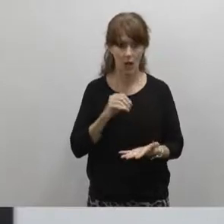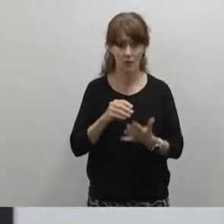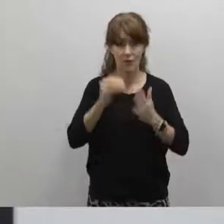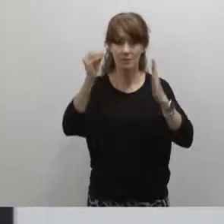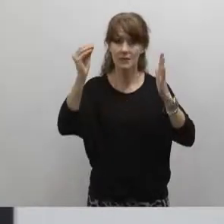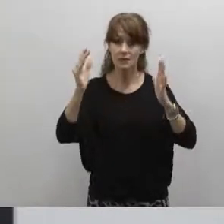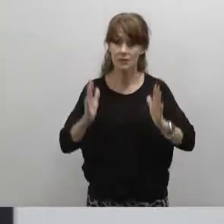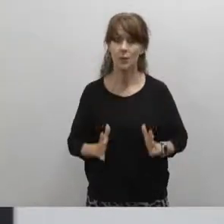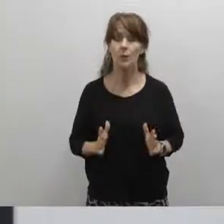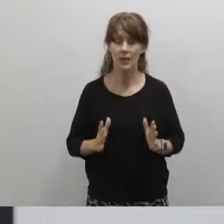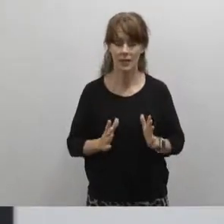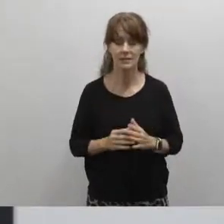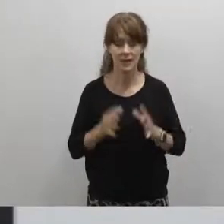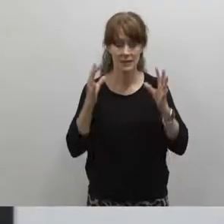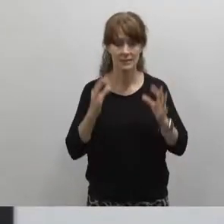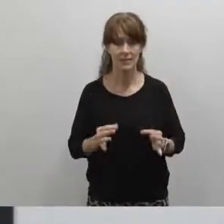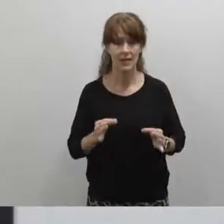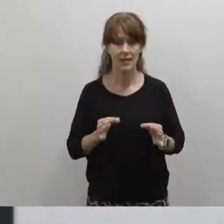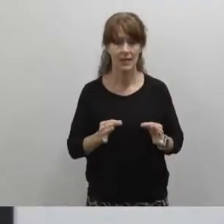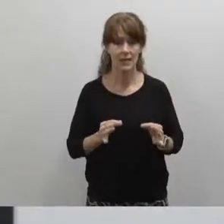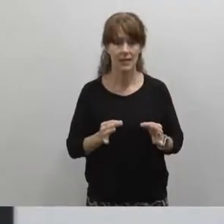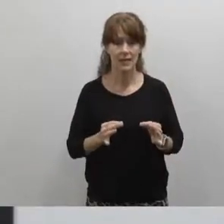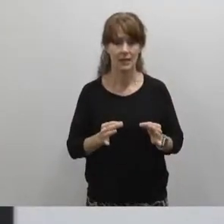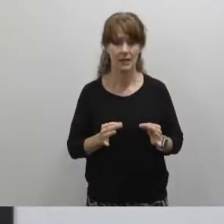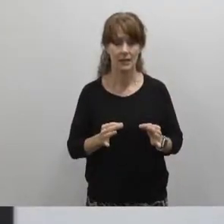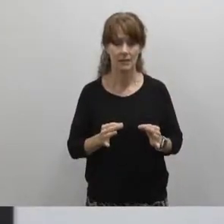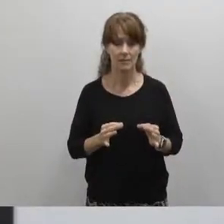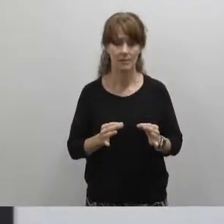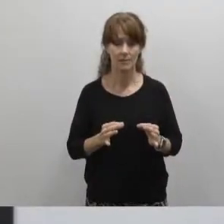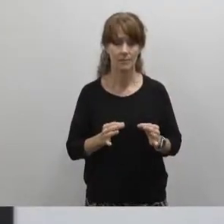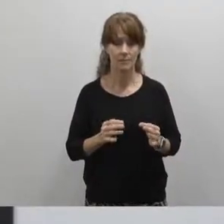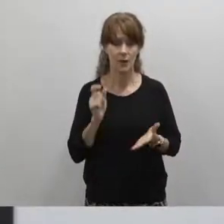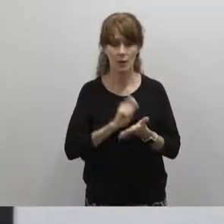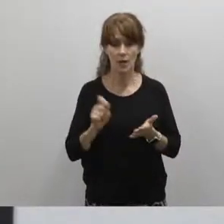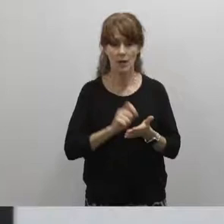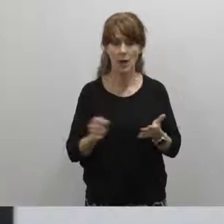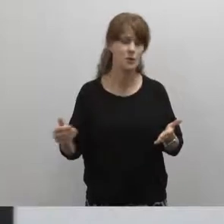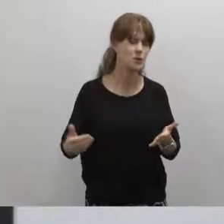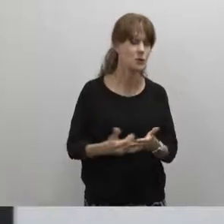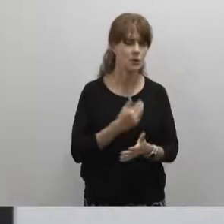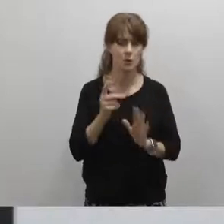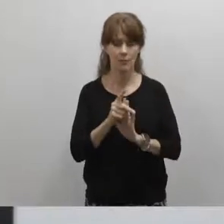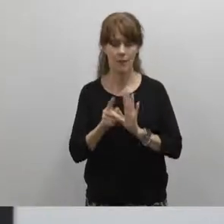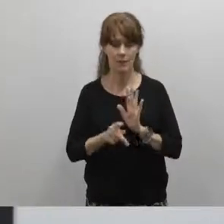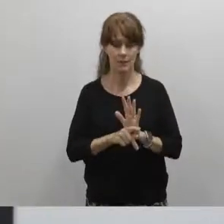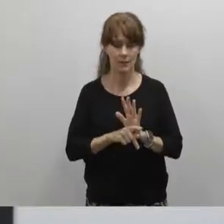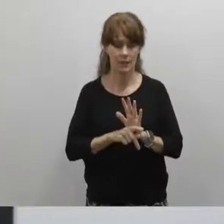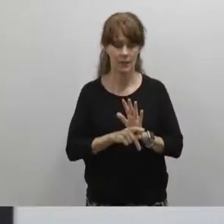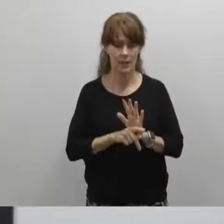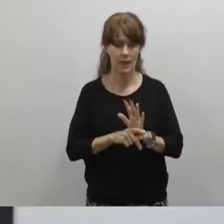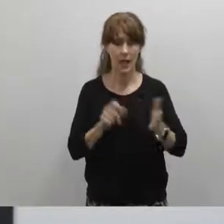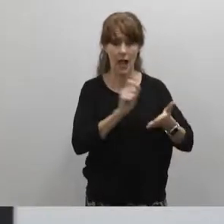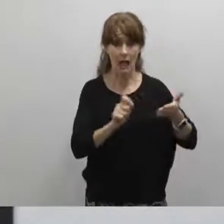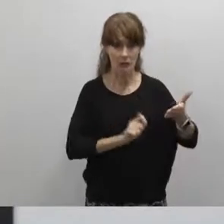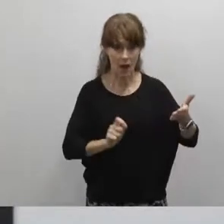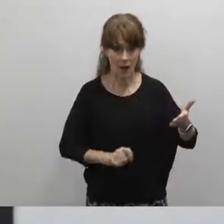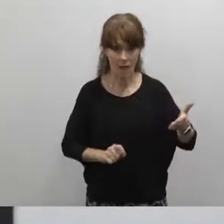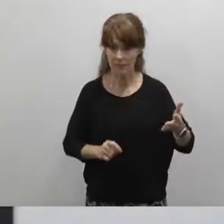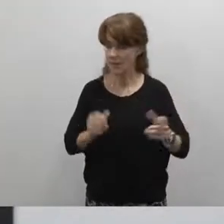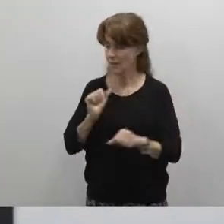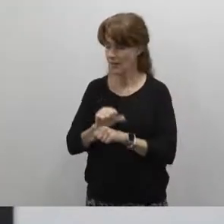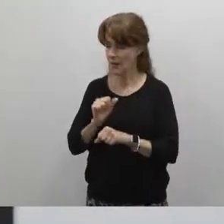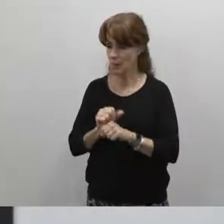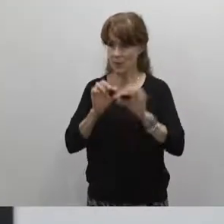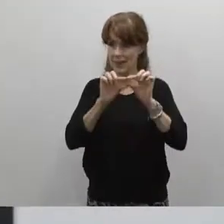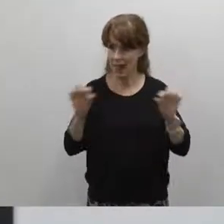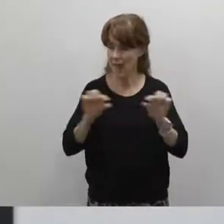công rất district rồi mà công rất phòng sala rồi bao nhiêu năng chừng là hai dương của ban bằng cao